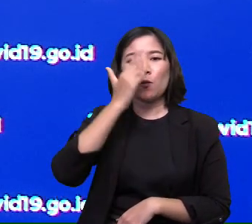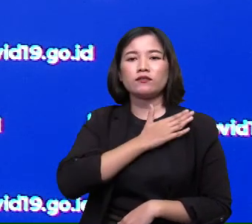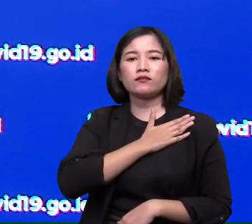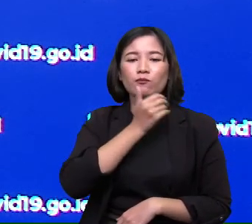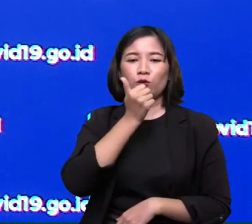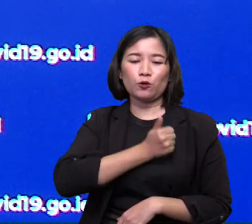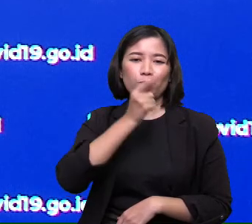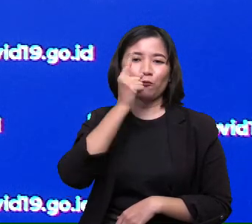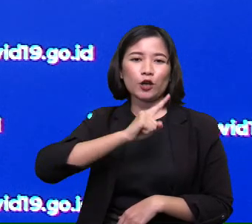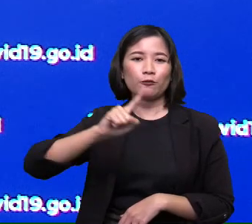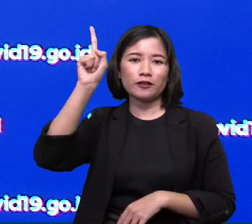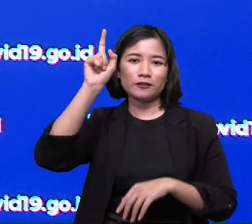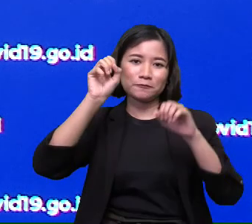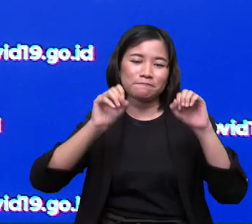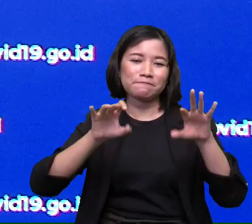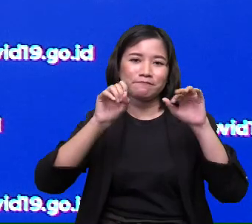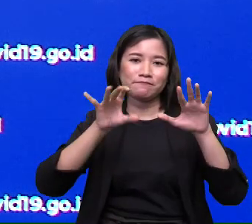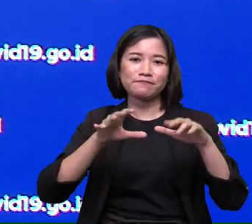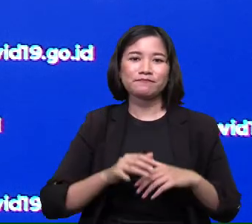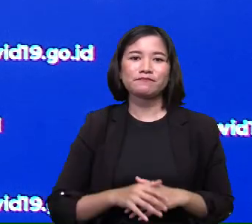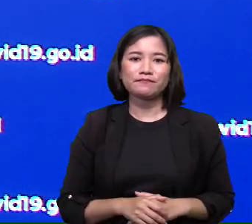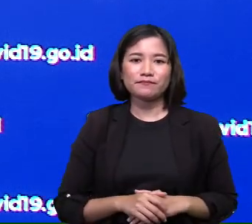warahmatullahi wabarakatuh